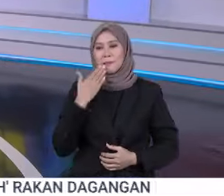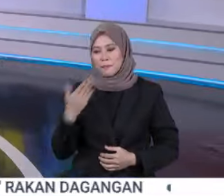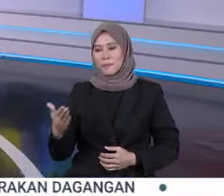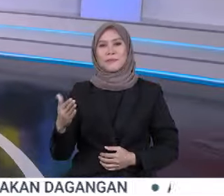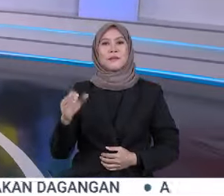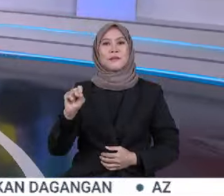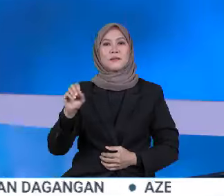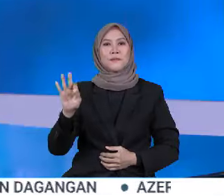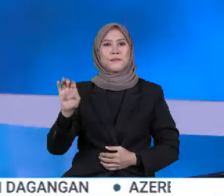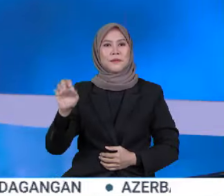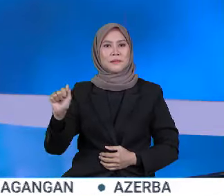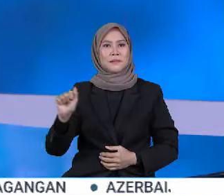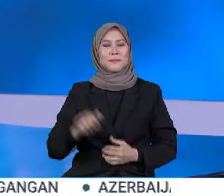sia